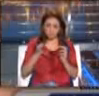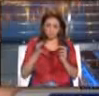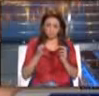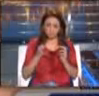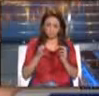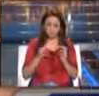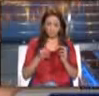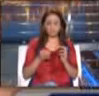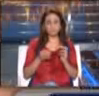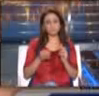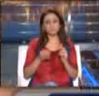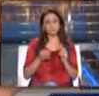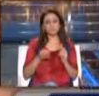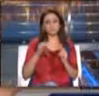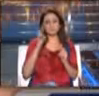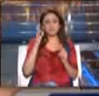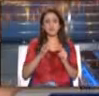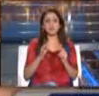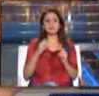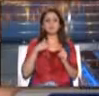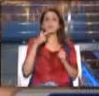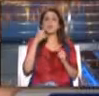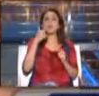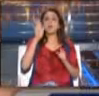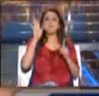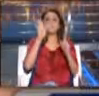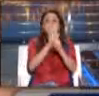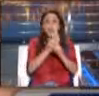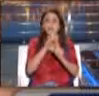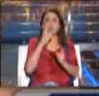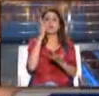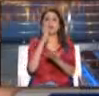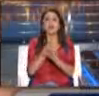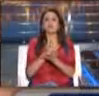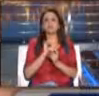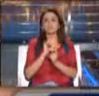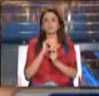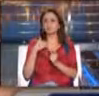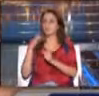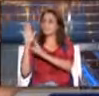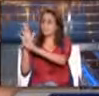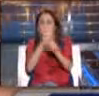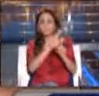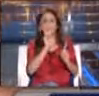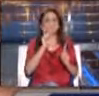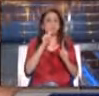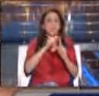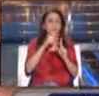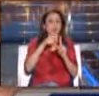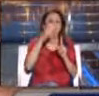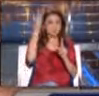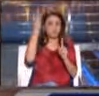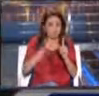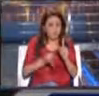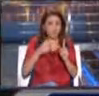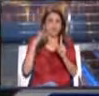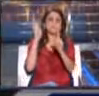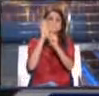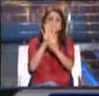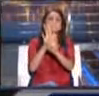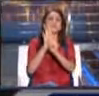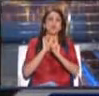أن تكون منحازا للحق والحقيقة. أنت أصلا أنت ممكن أطلع على الهواء دلوقتي ممكن أقعد أقول أتكلم كلمتين حلوين أقعد ألعب على